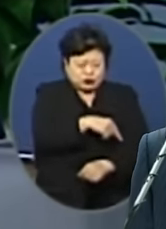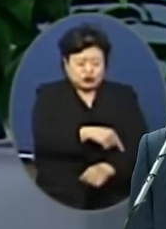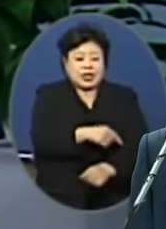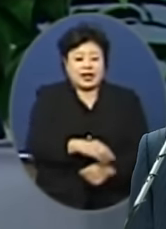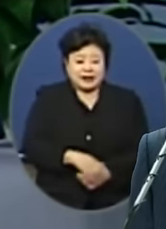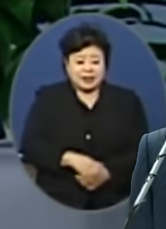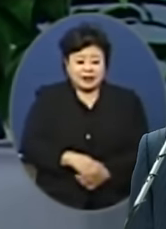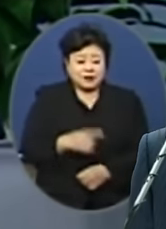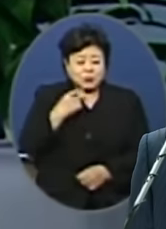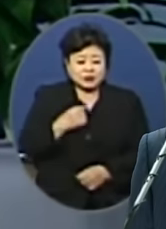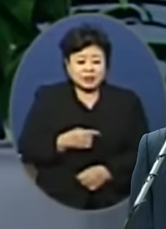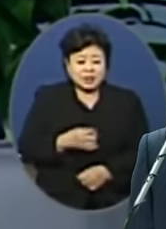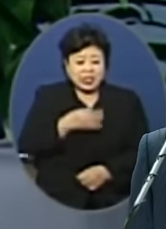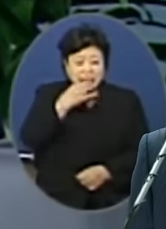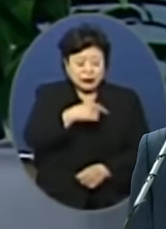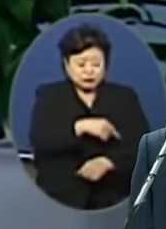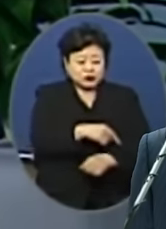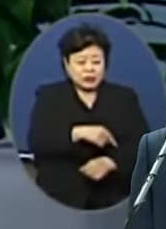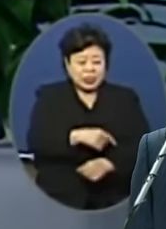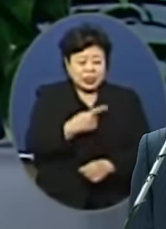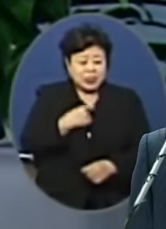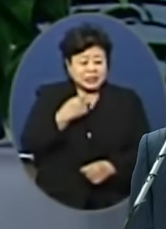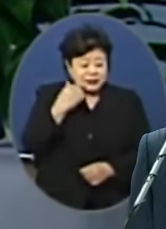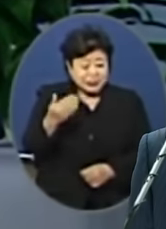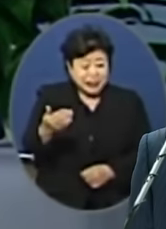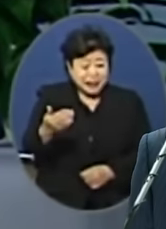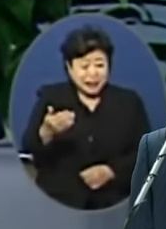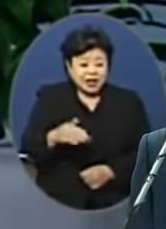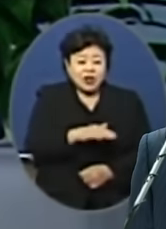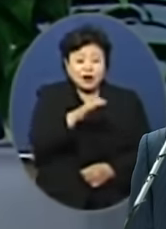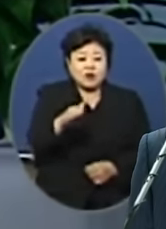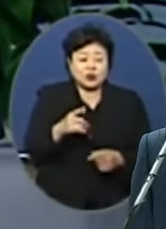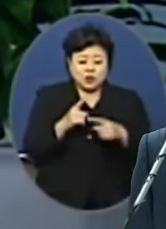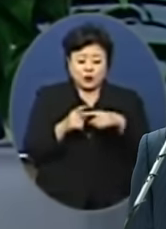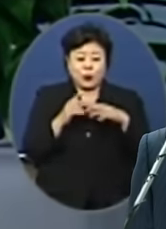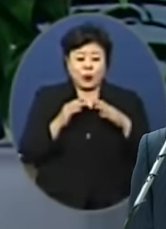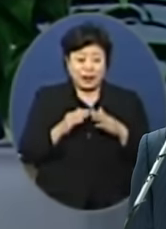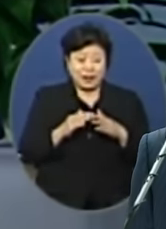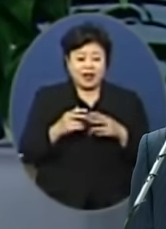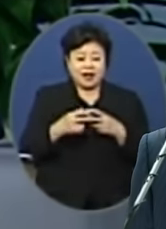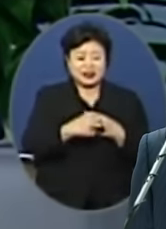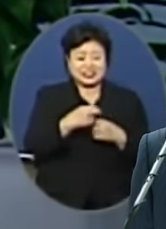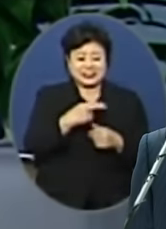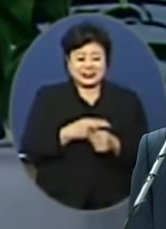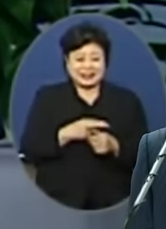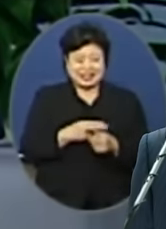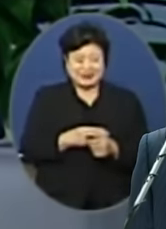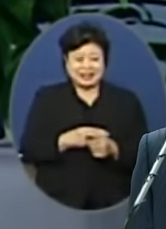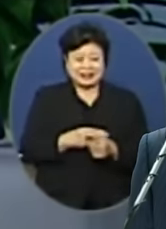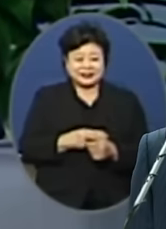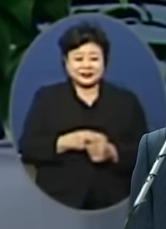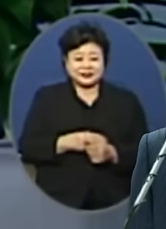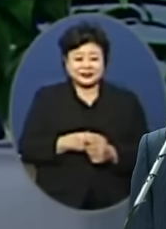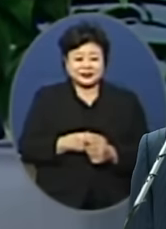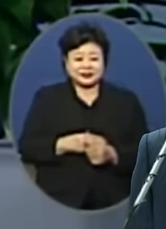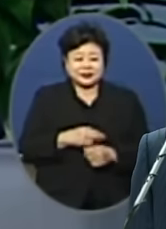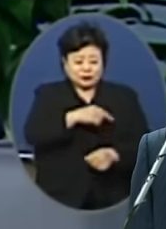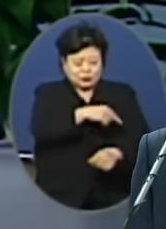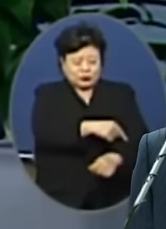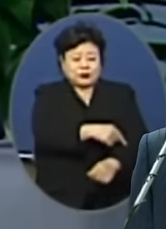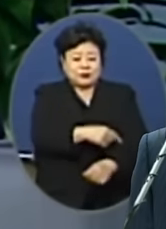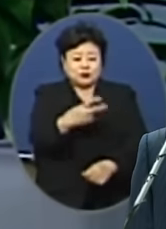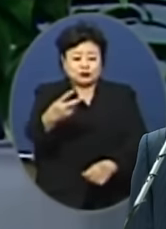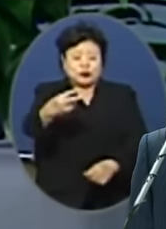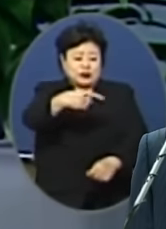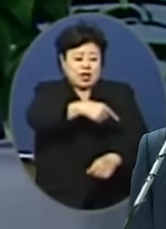목사님은 독감 주사를 맞았습니까? 안 맞았습니까? 아, 나는 우리 교회 의사 선생님이 맞으라 해서 한 번